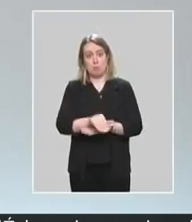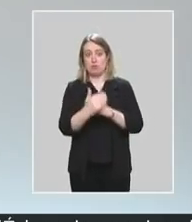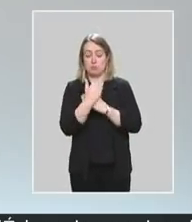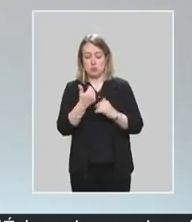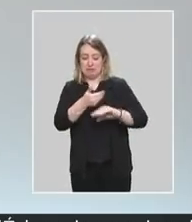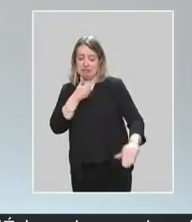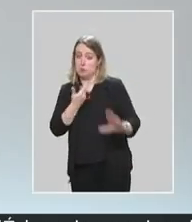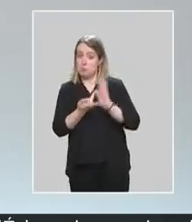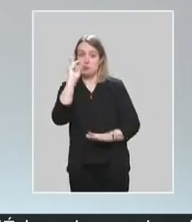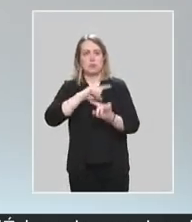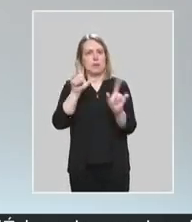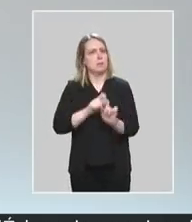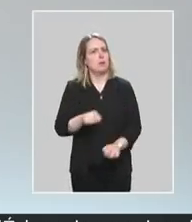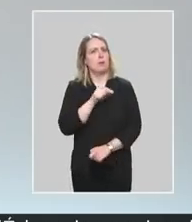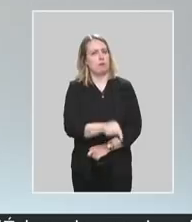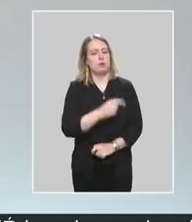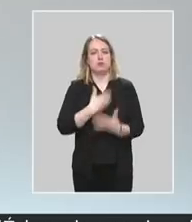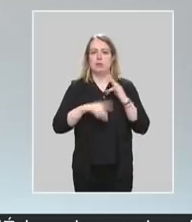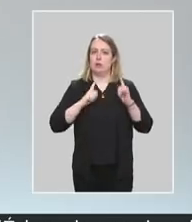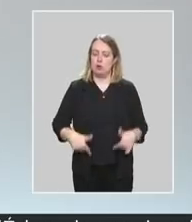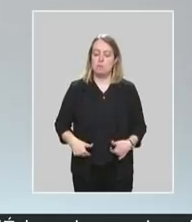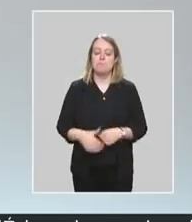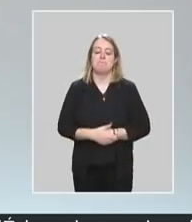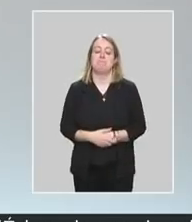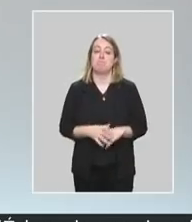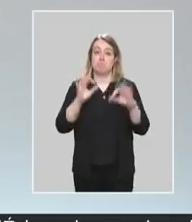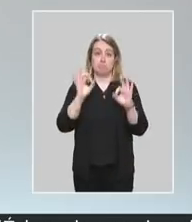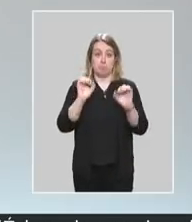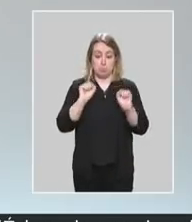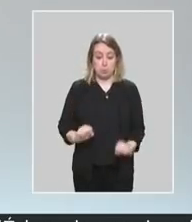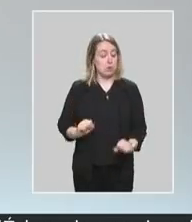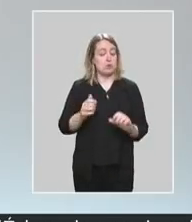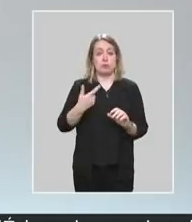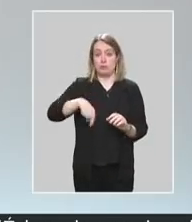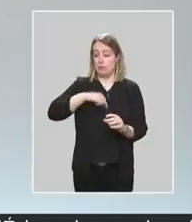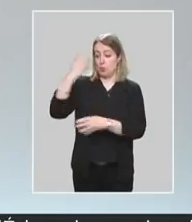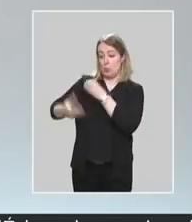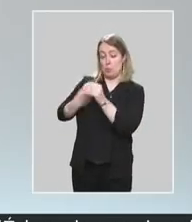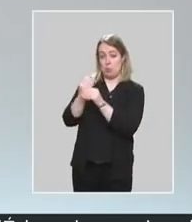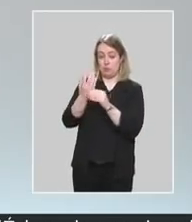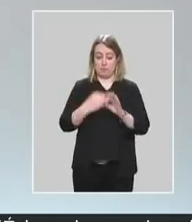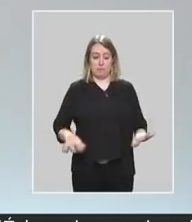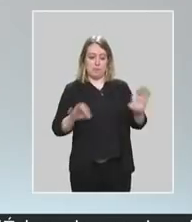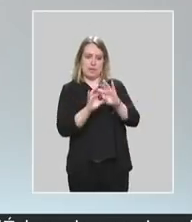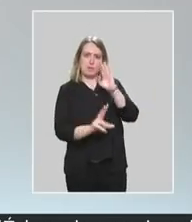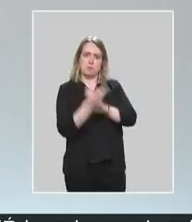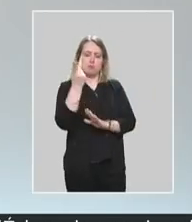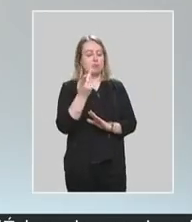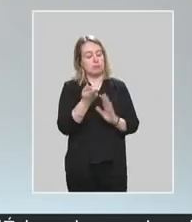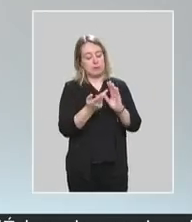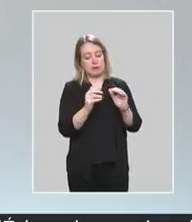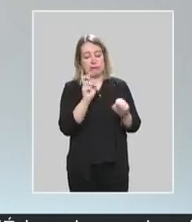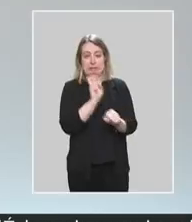société, que nous pouvons donc être un des pays au monde pouvant continuer à avoir au maximum ces écoles ouvertes. Et